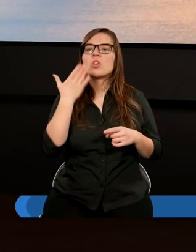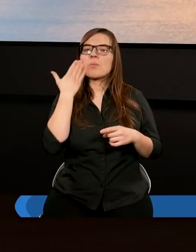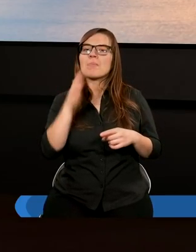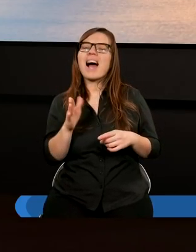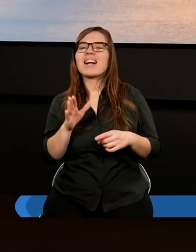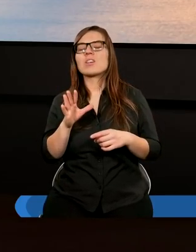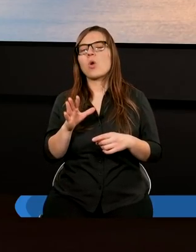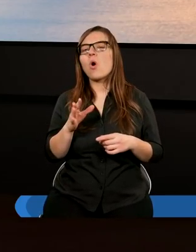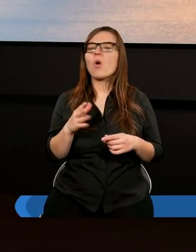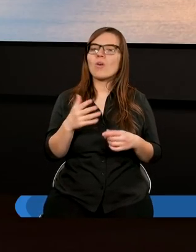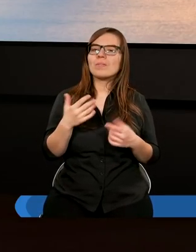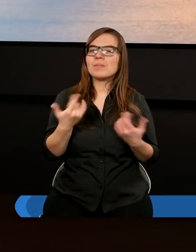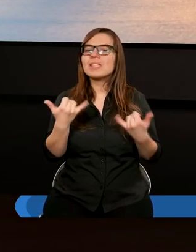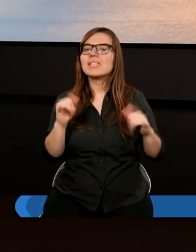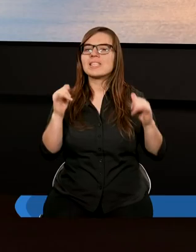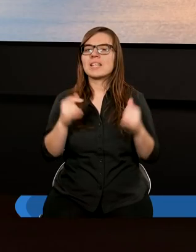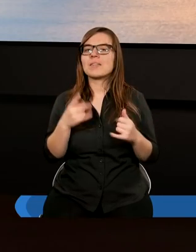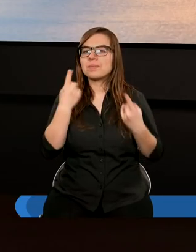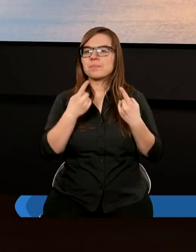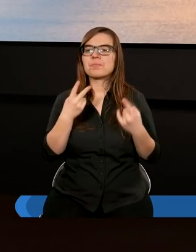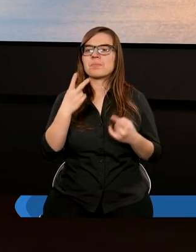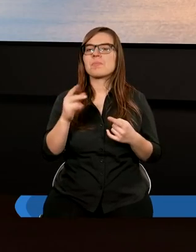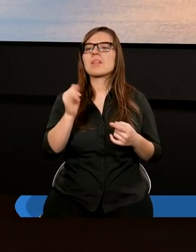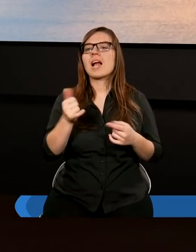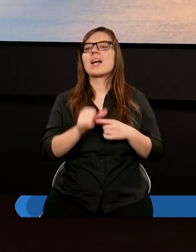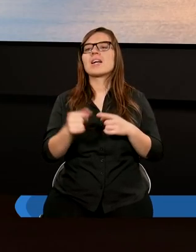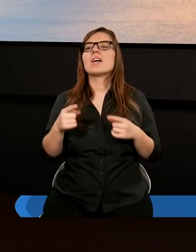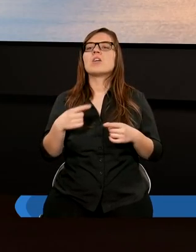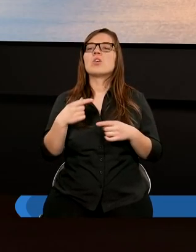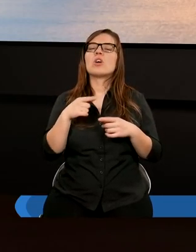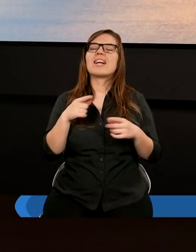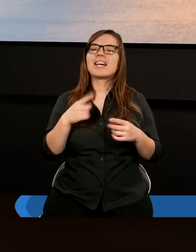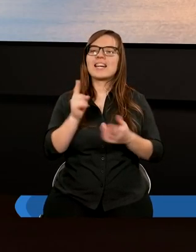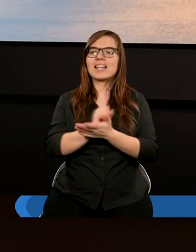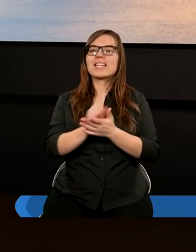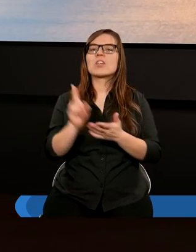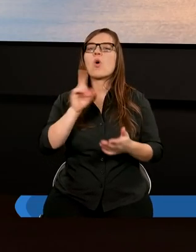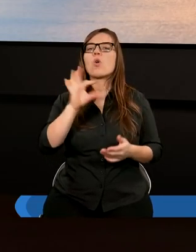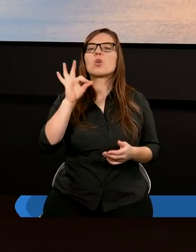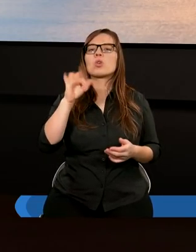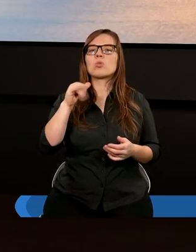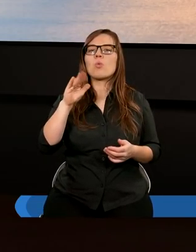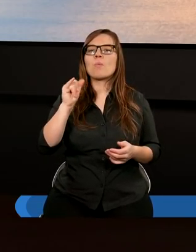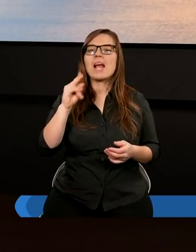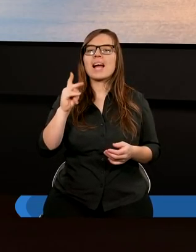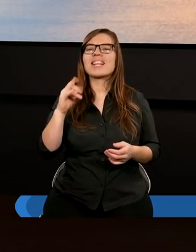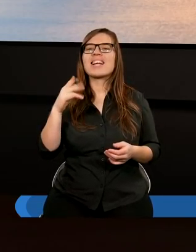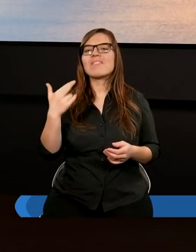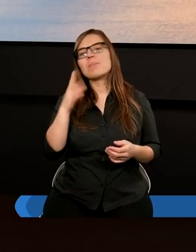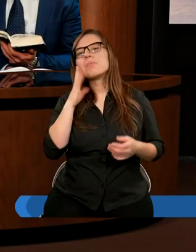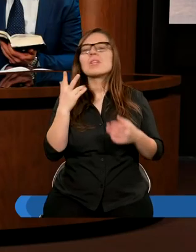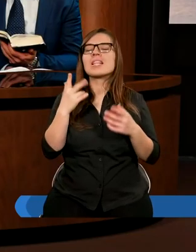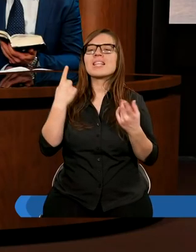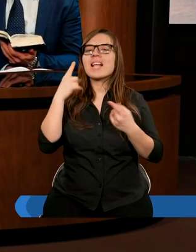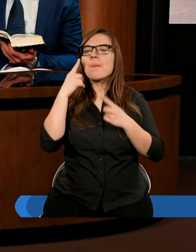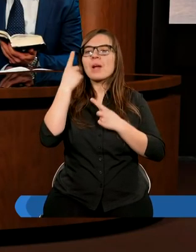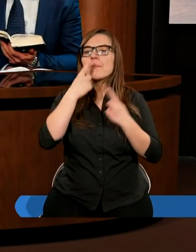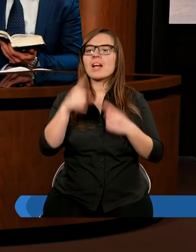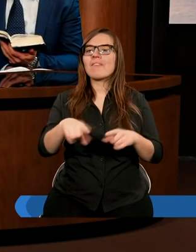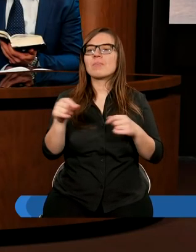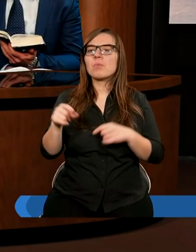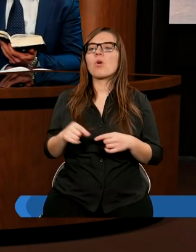subiektywnego. Jakie jest ryzyko związane właśnie z tym subiektywnym wyborem, którego dokonujemy w tej kwestii? Ja